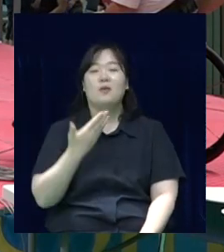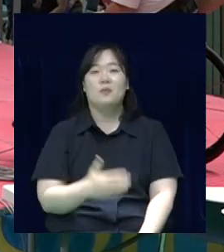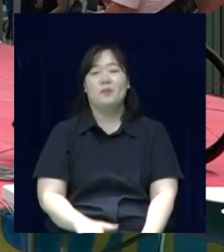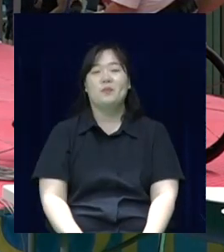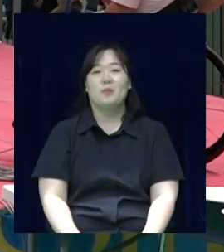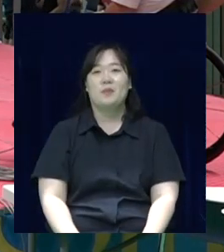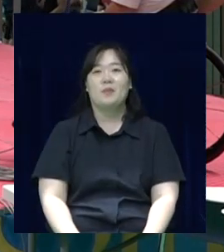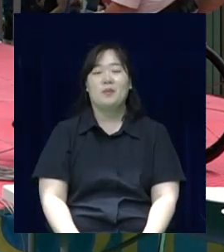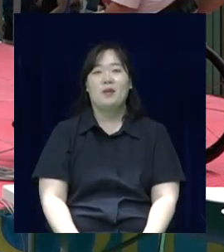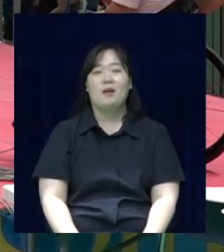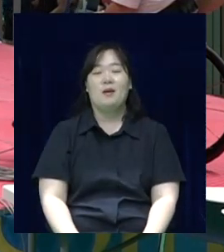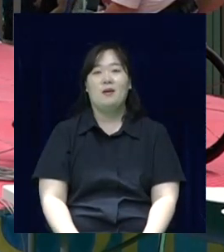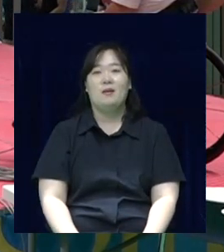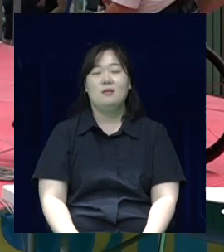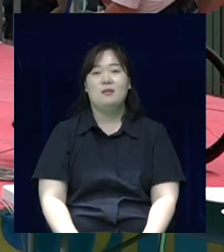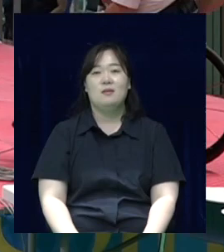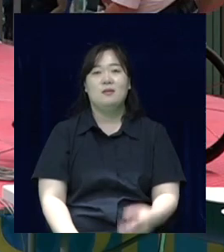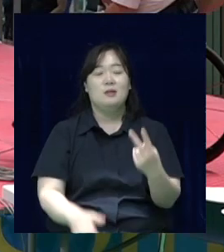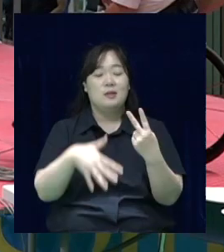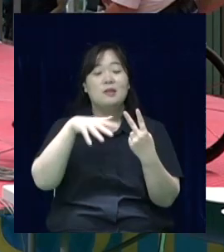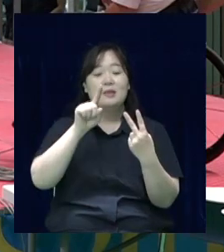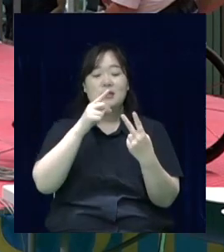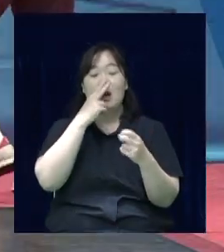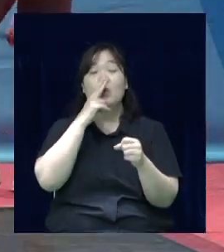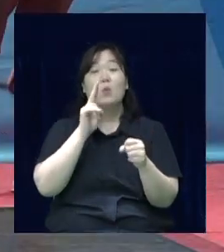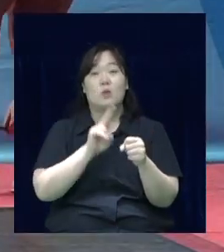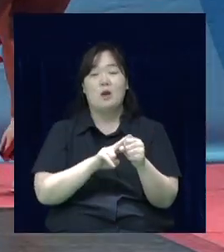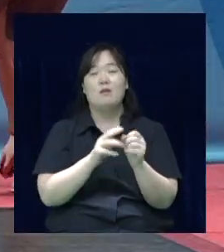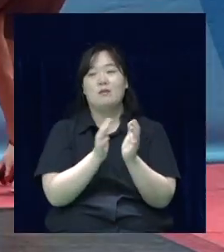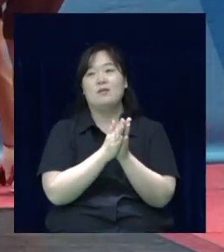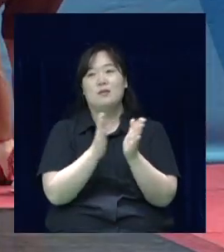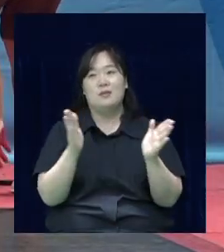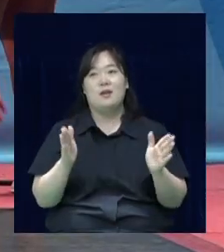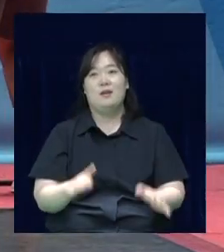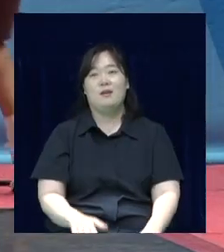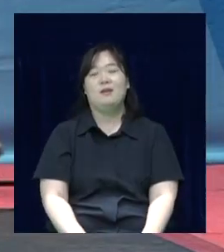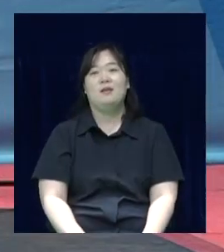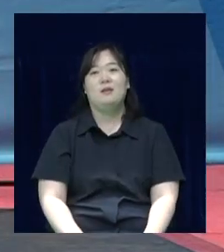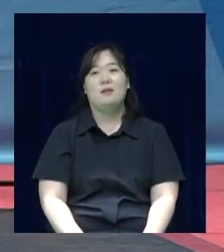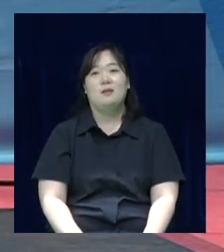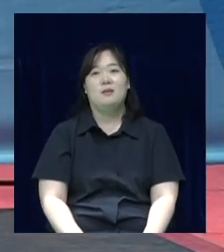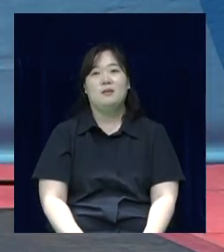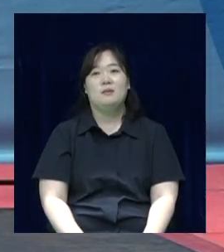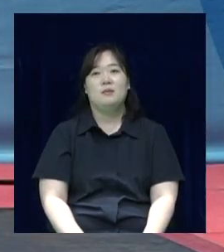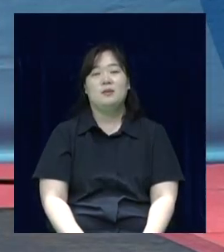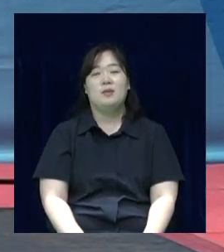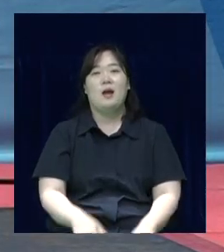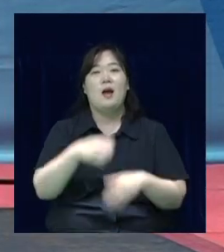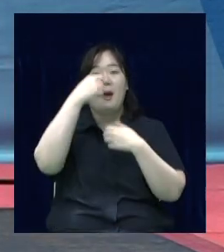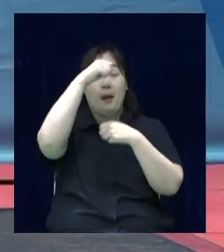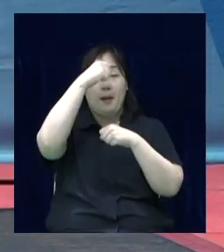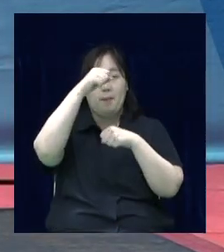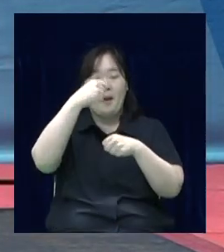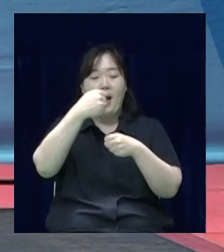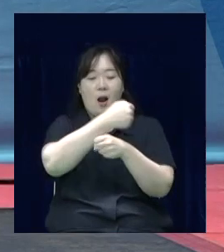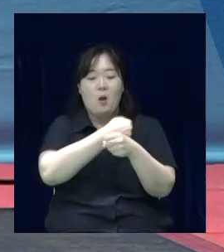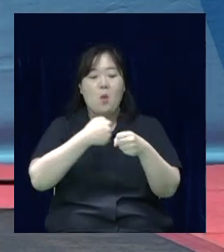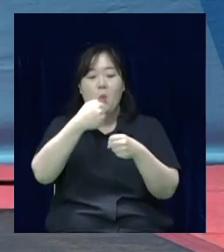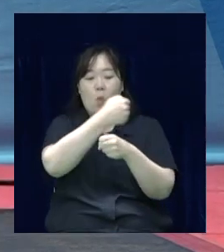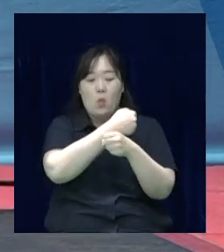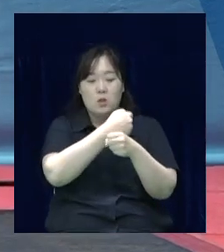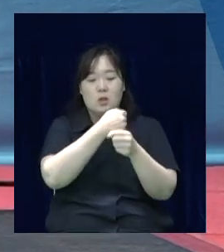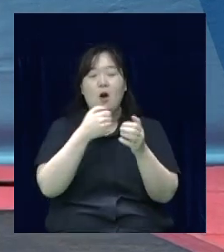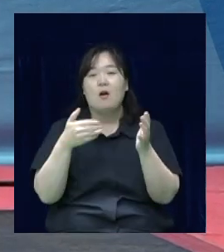자, 황찬우 선수의 2차 시도가 이제 곧 이어지겠습니다. 일단 다리 쪽 밴딩을 통해서 고정을